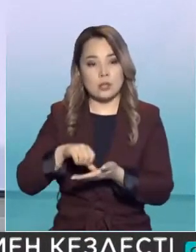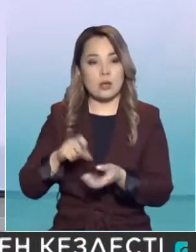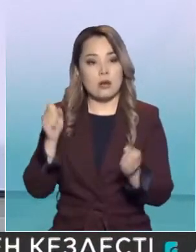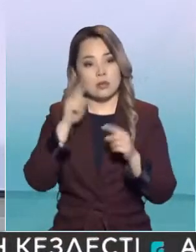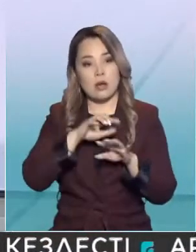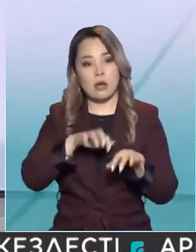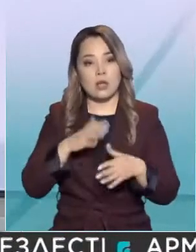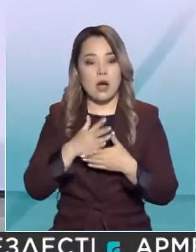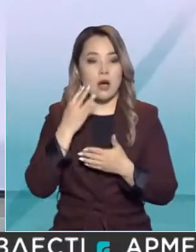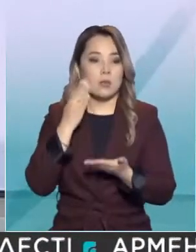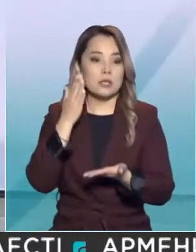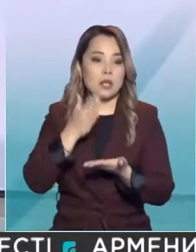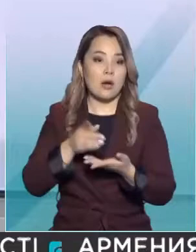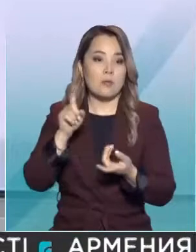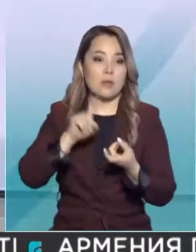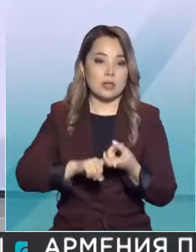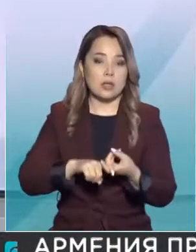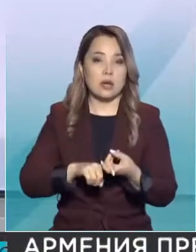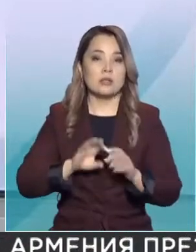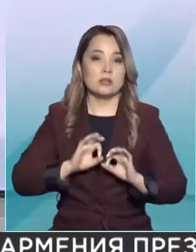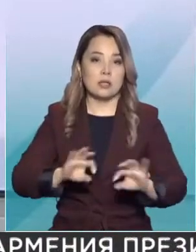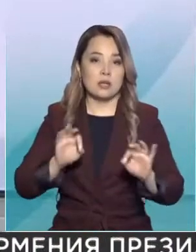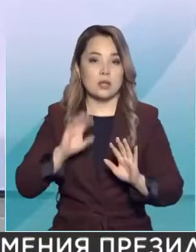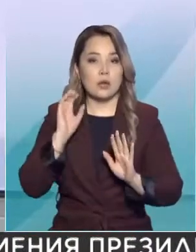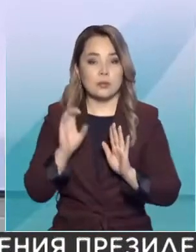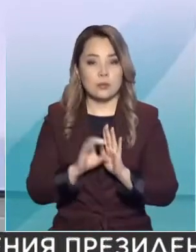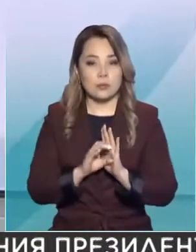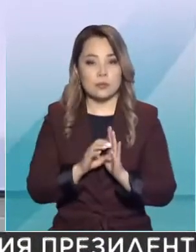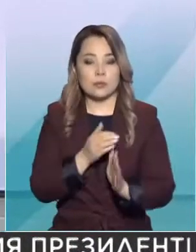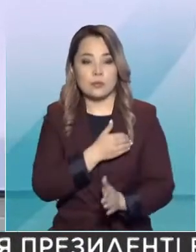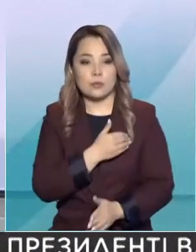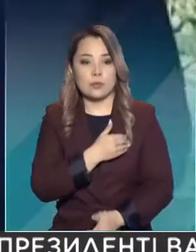Қазір бізбен Алматыдан тікелей байланыс қарптесім Қуан Нұрақын шығып тұр.